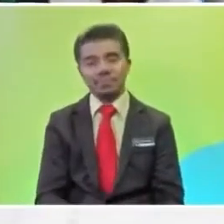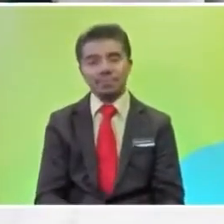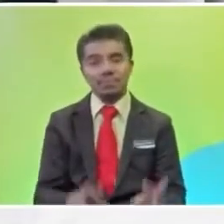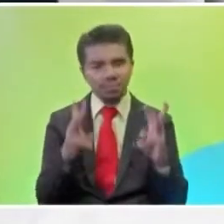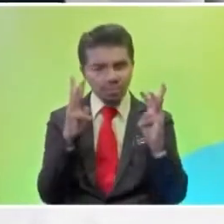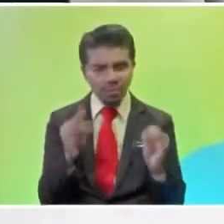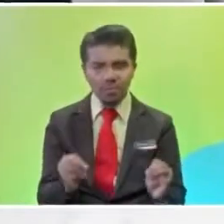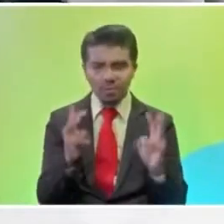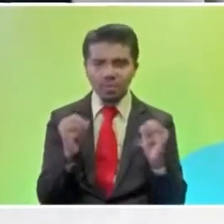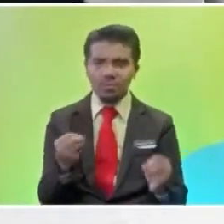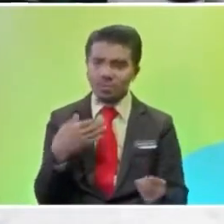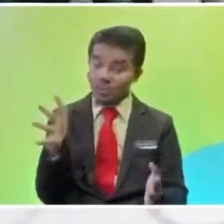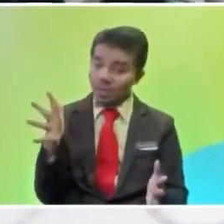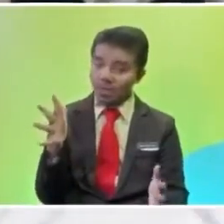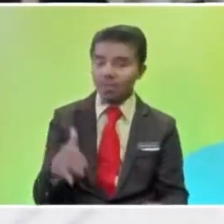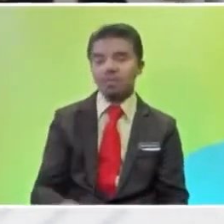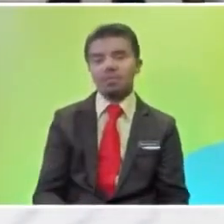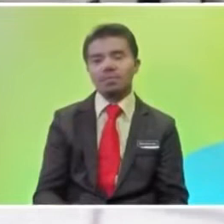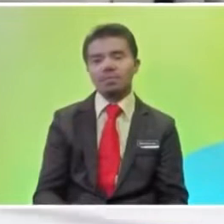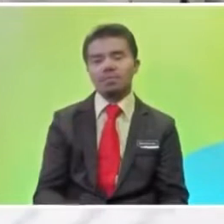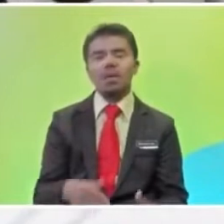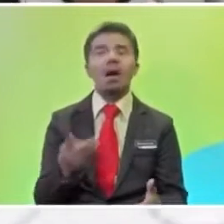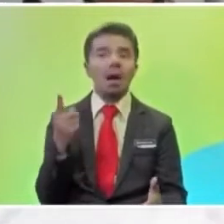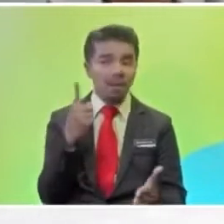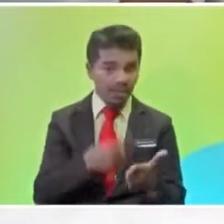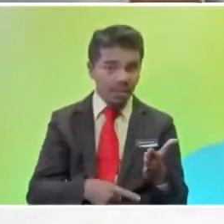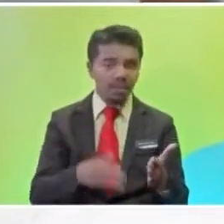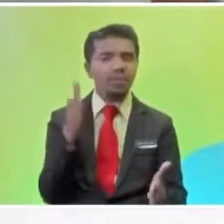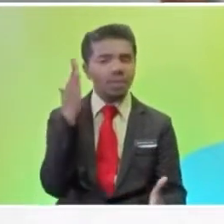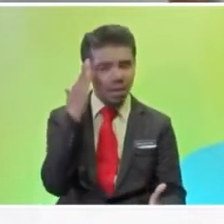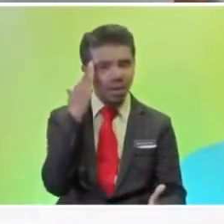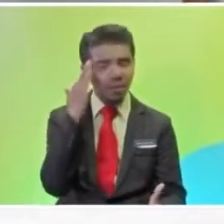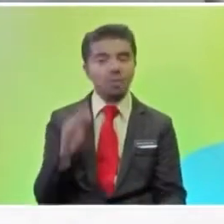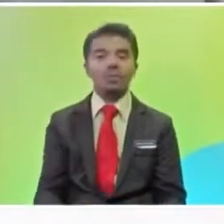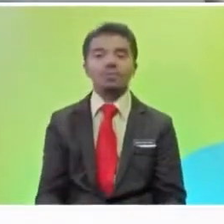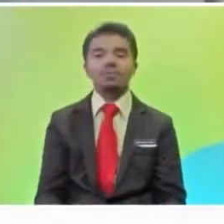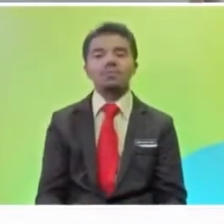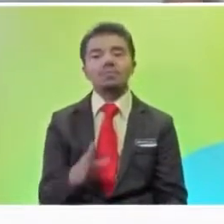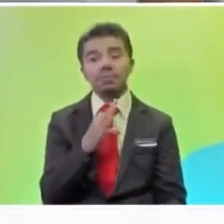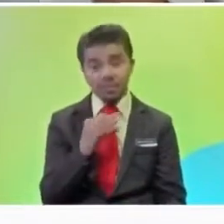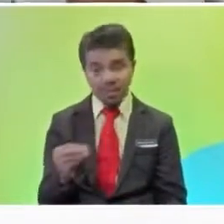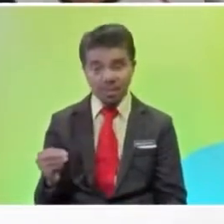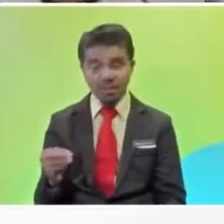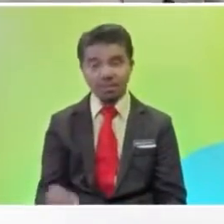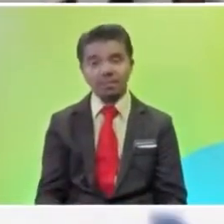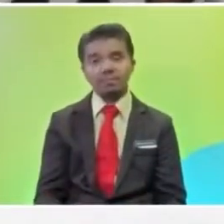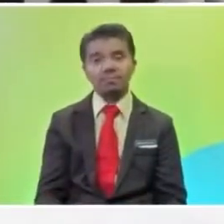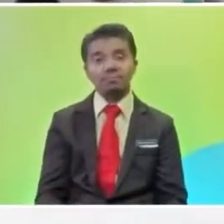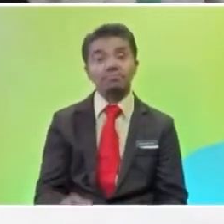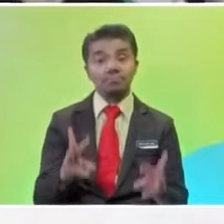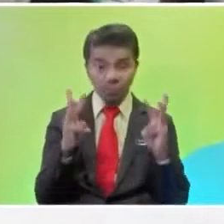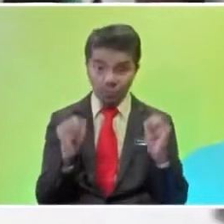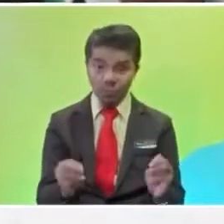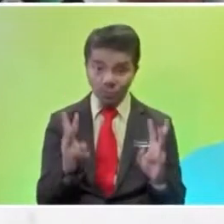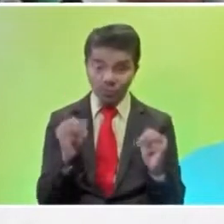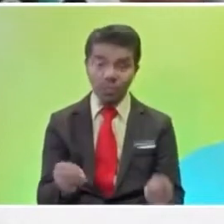dia sedang menyatukan apa yang pengetahuan sudah ada pada diri mereka dan apa yang mereka ketahui bersama dengan